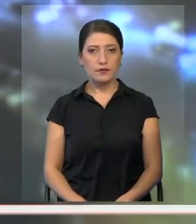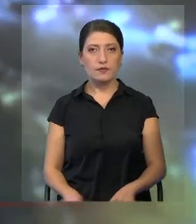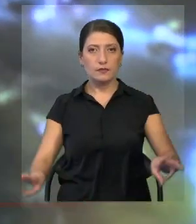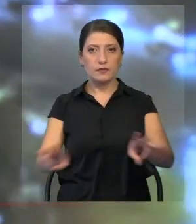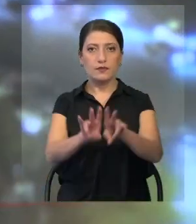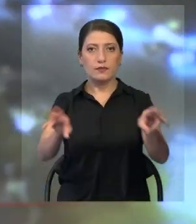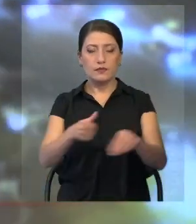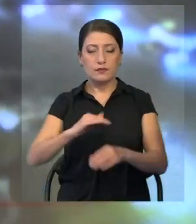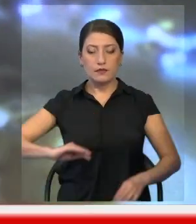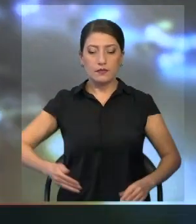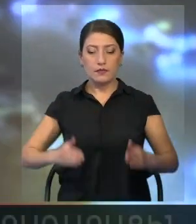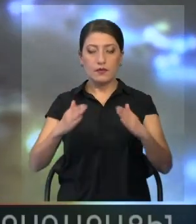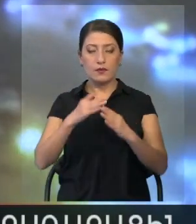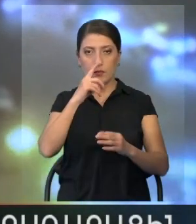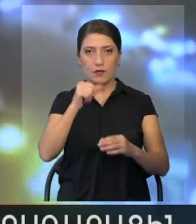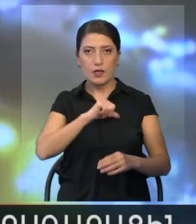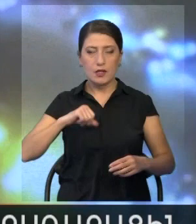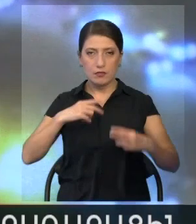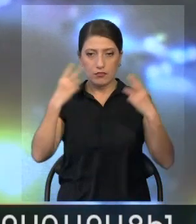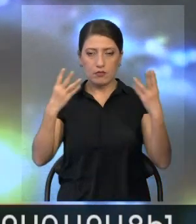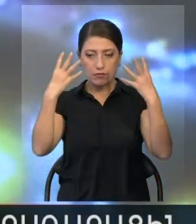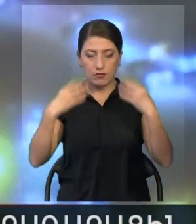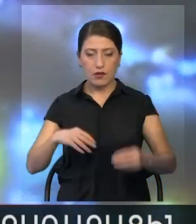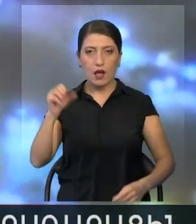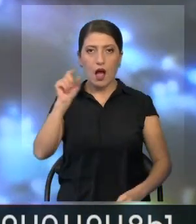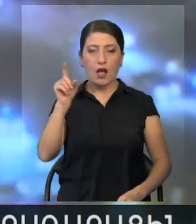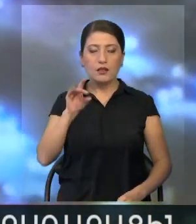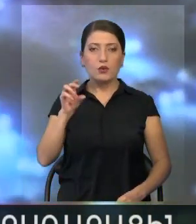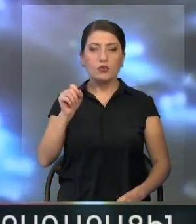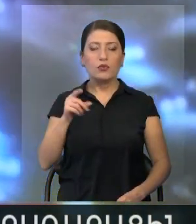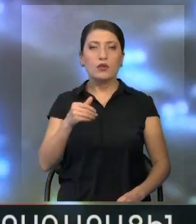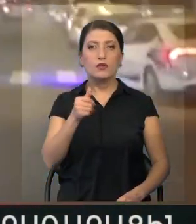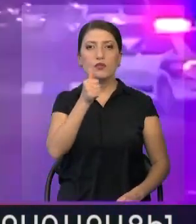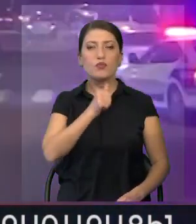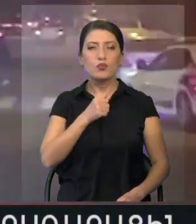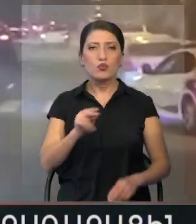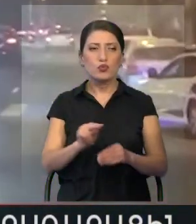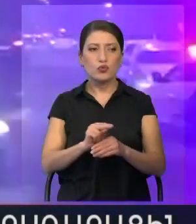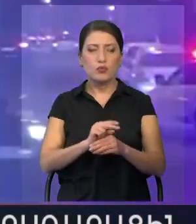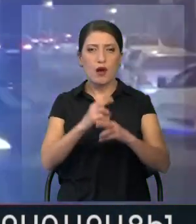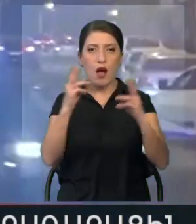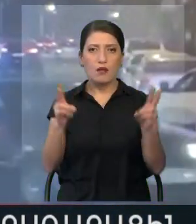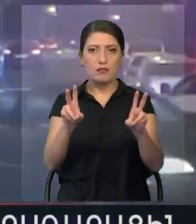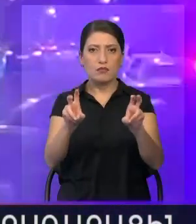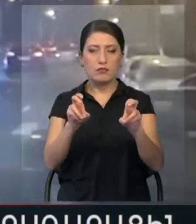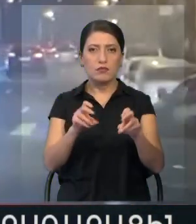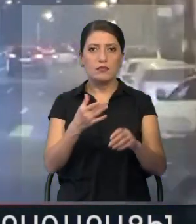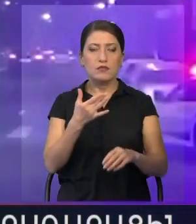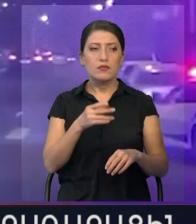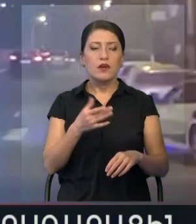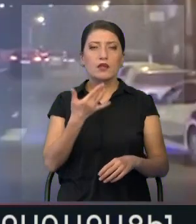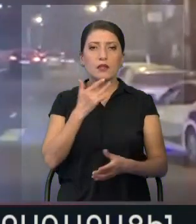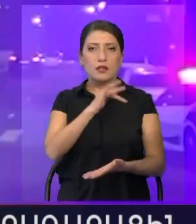Վարչապետի առանձնատան դիմաց ինքնահրկիզման փորձ արած Ազատ Ուսոյանը շարունակում է բուժում ստանալ այվացքաբանության ու մաշկաբանության ազգային